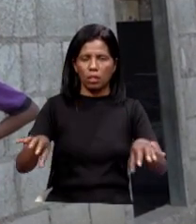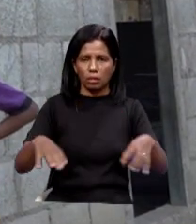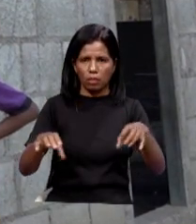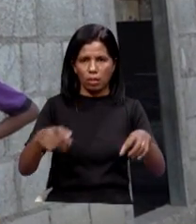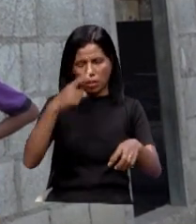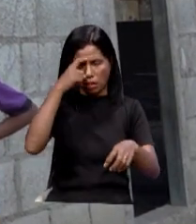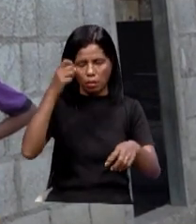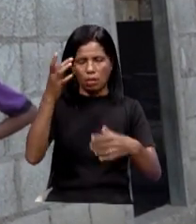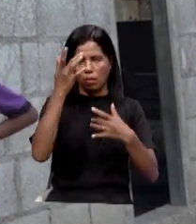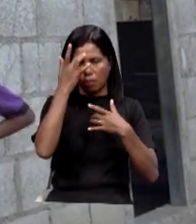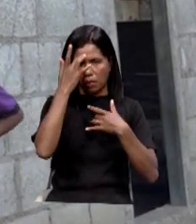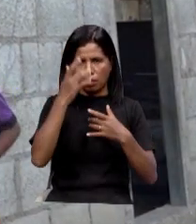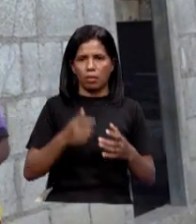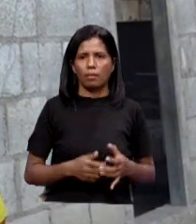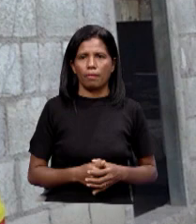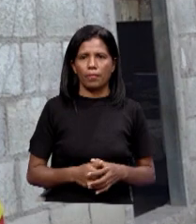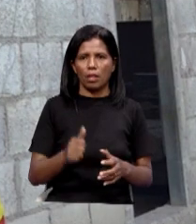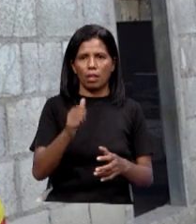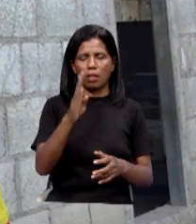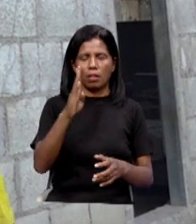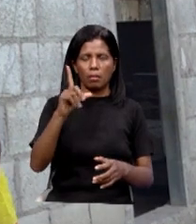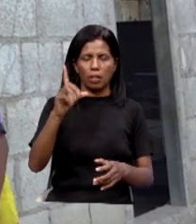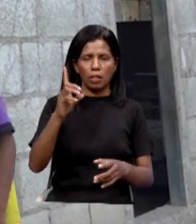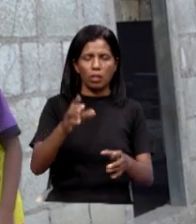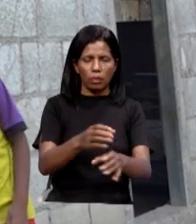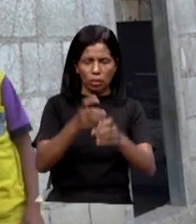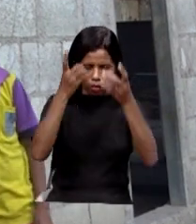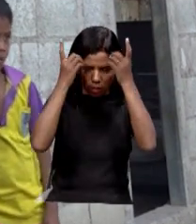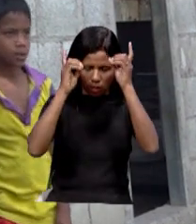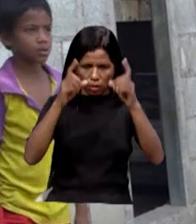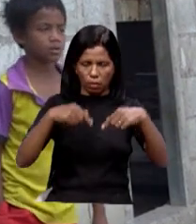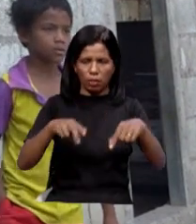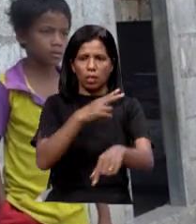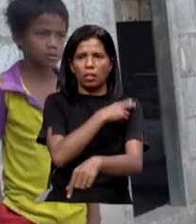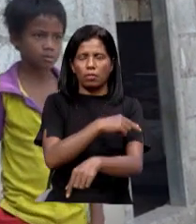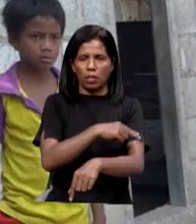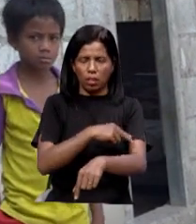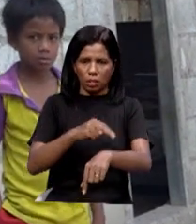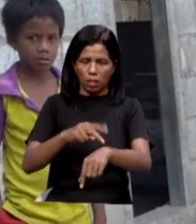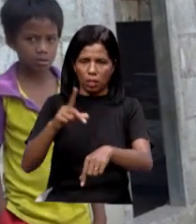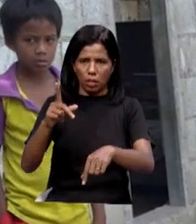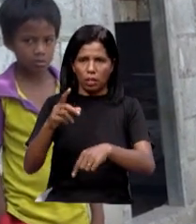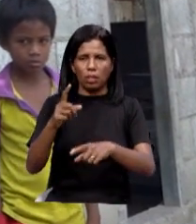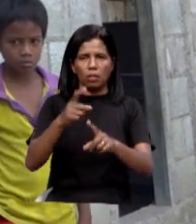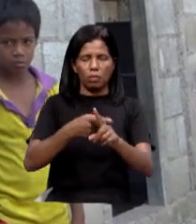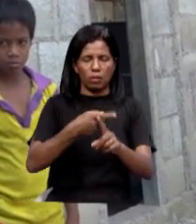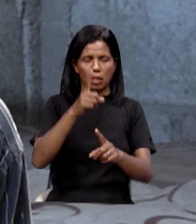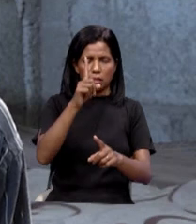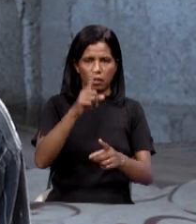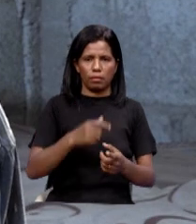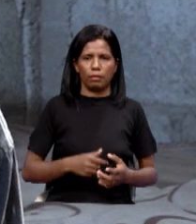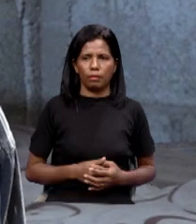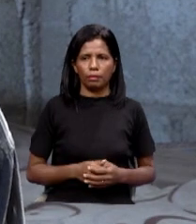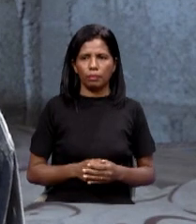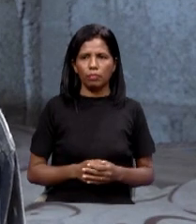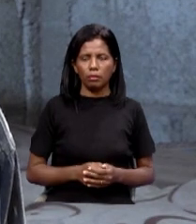kondisau moras. Nune, Alberto foti desizau ba konsulta ia hospital nasional durante fulan ida.